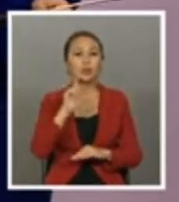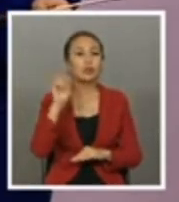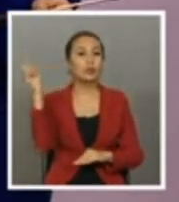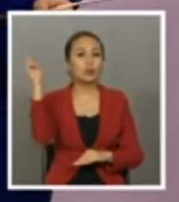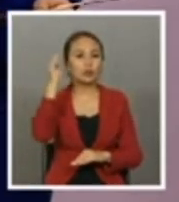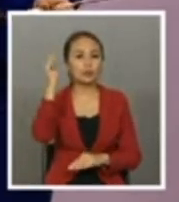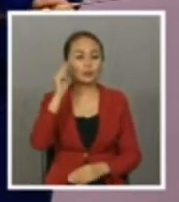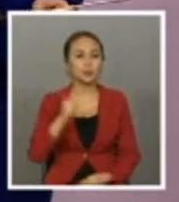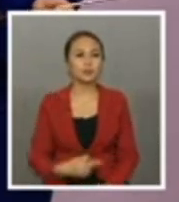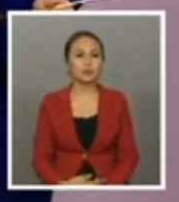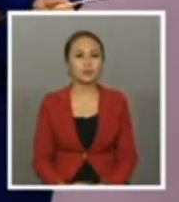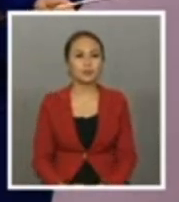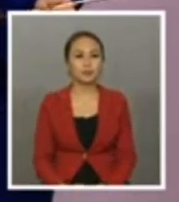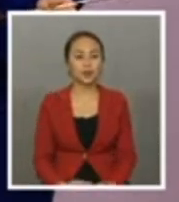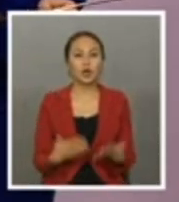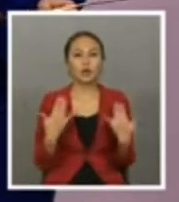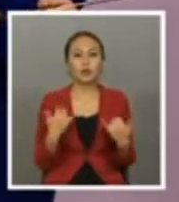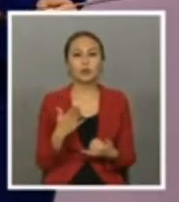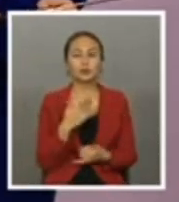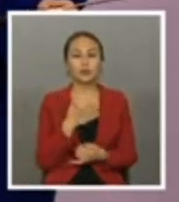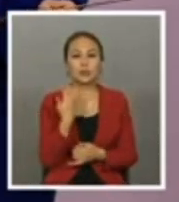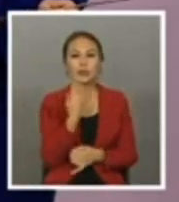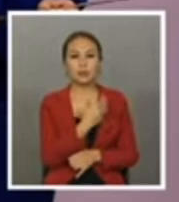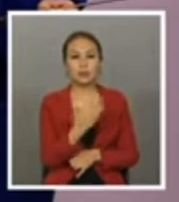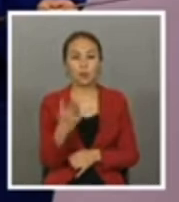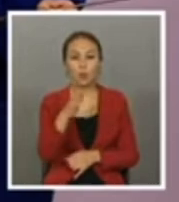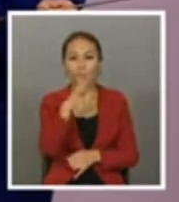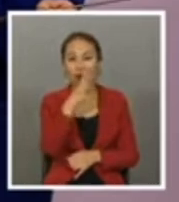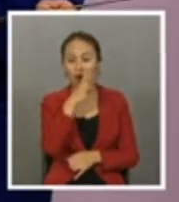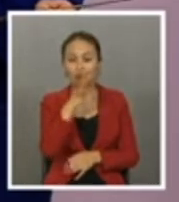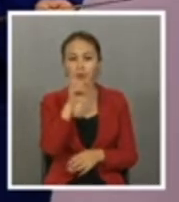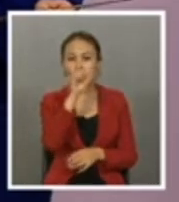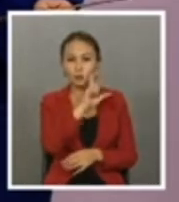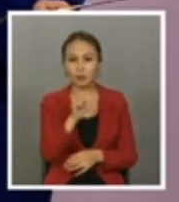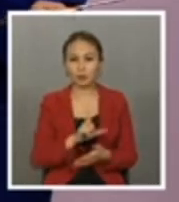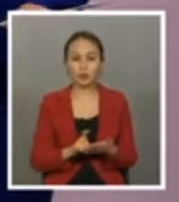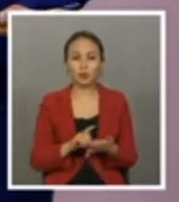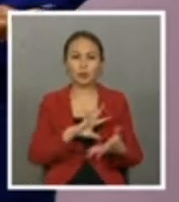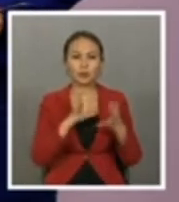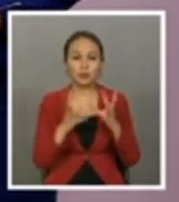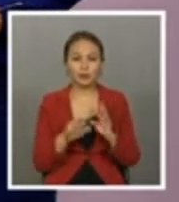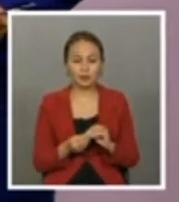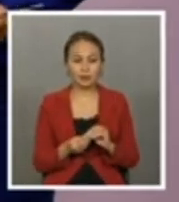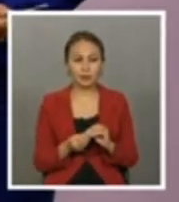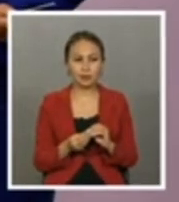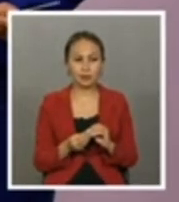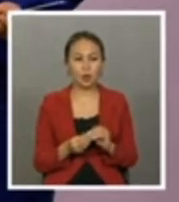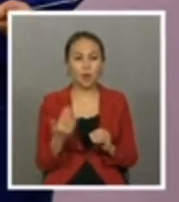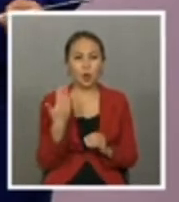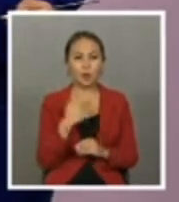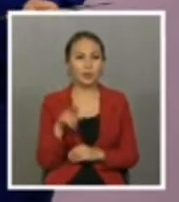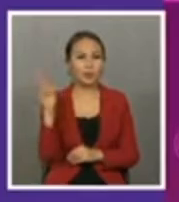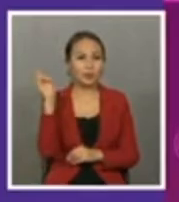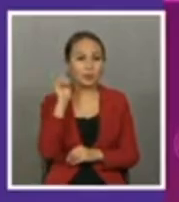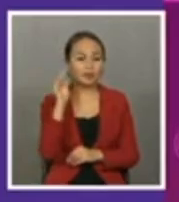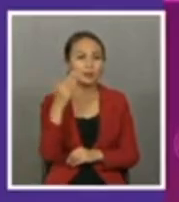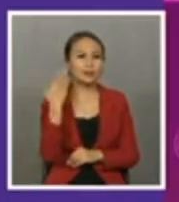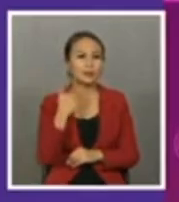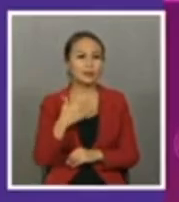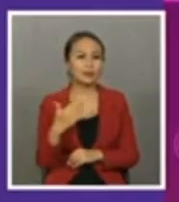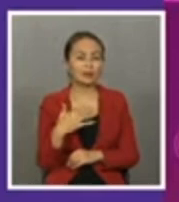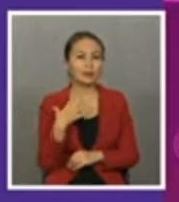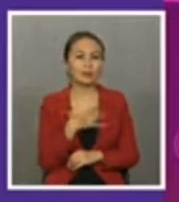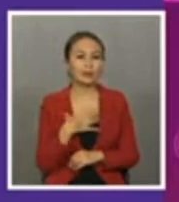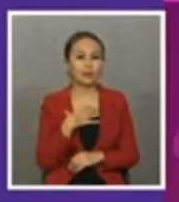үйрендім? Бүгін біз сендермен уақыт бөлімін қорытындылаймыз. Осы сабақта сендер негізгі